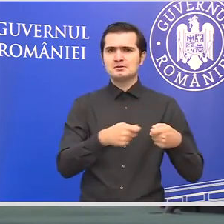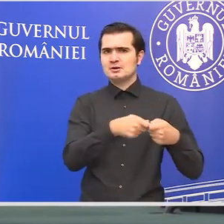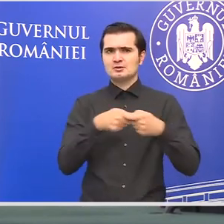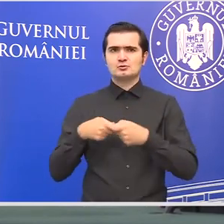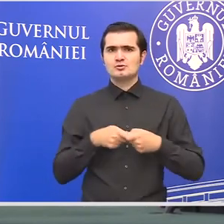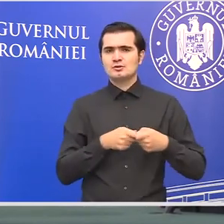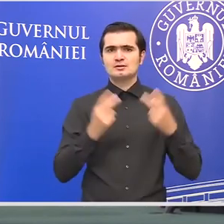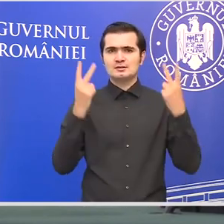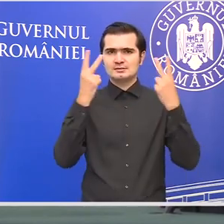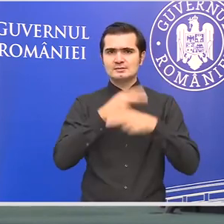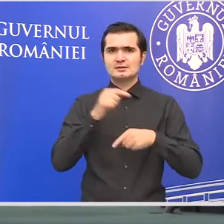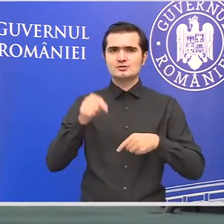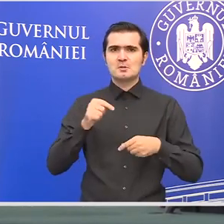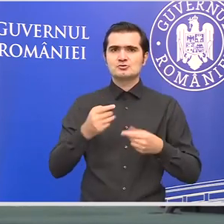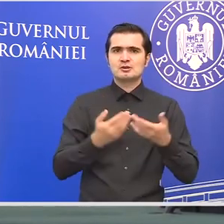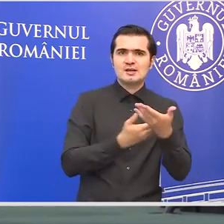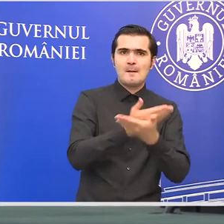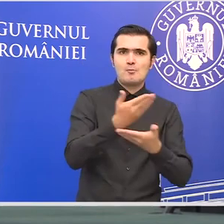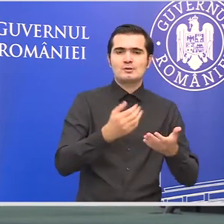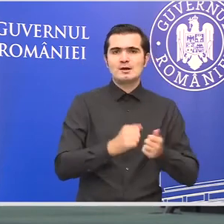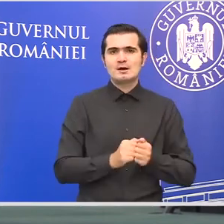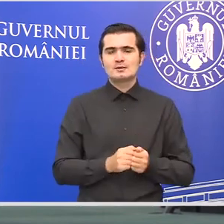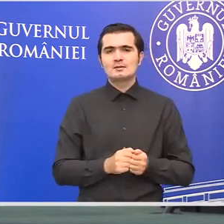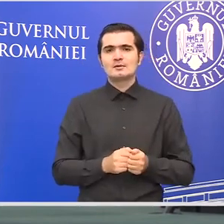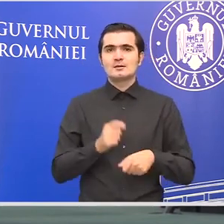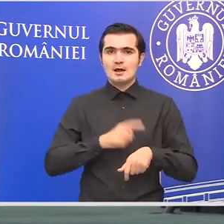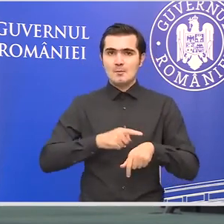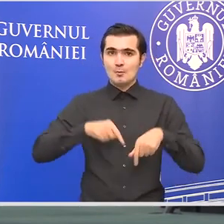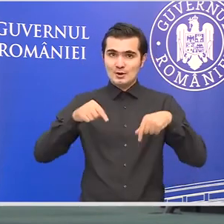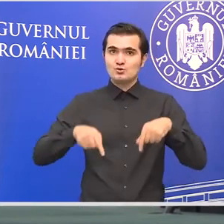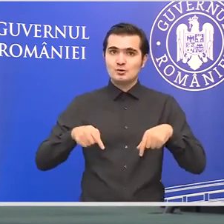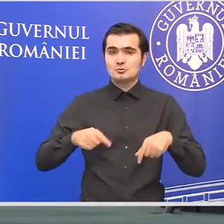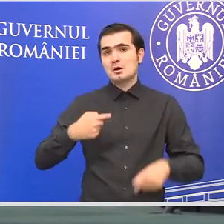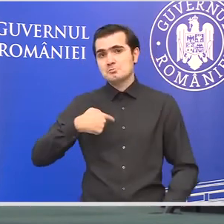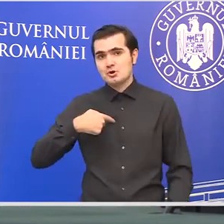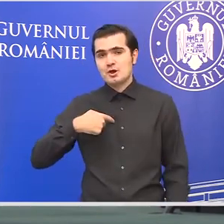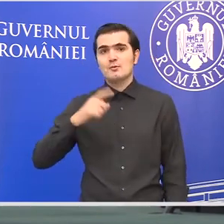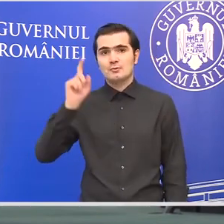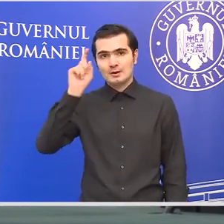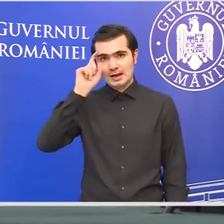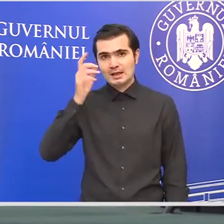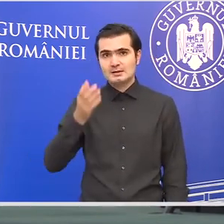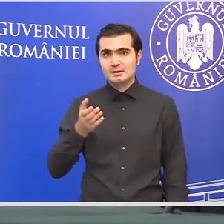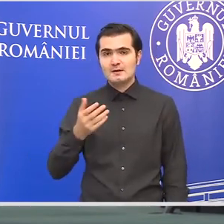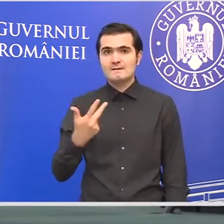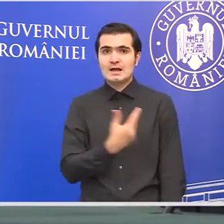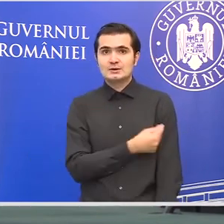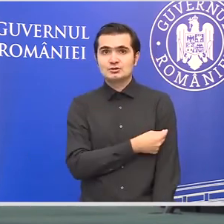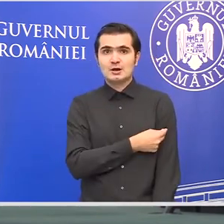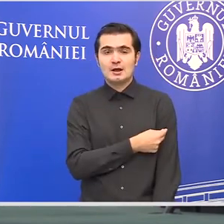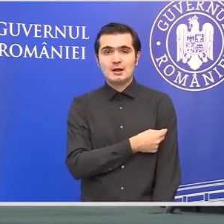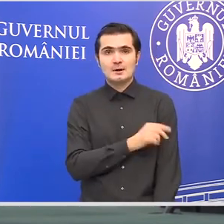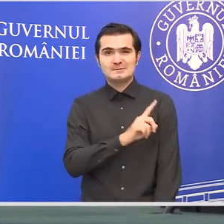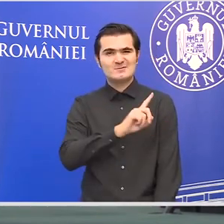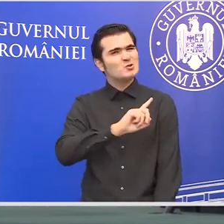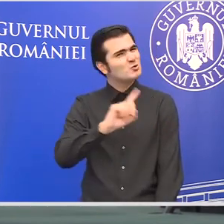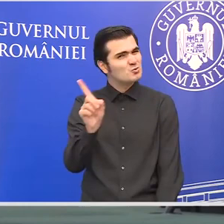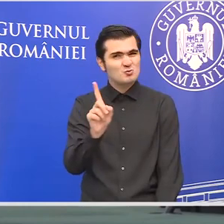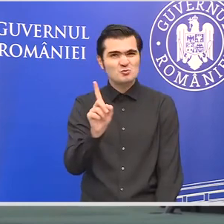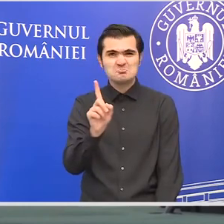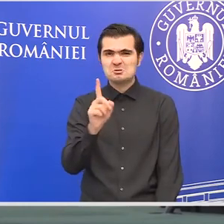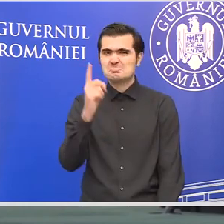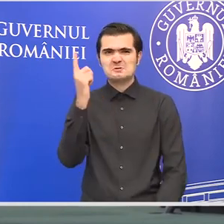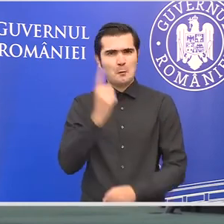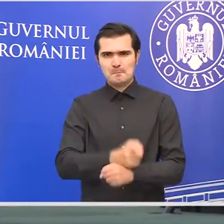înțelegem acest tip de abordare, însă în momentul de față consider că vaccinarea nu trebuie să